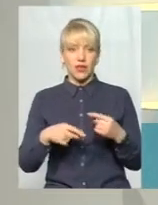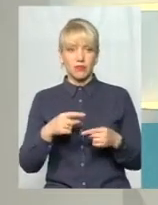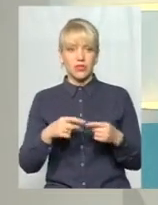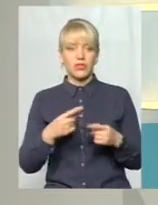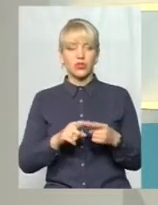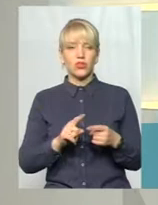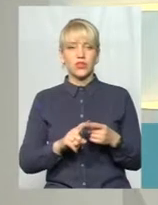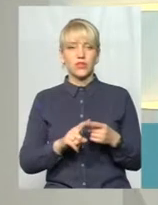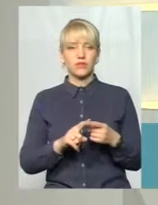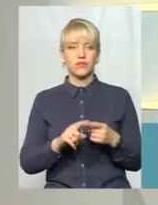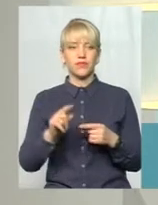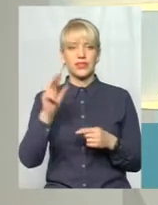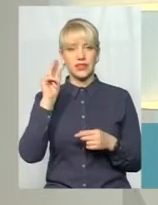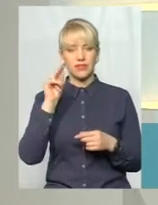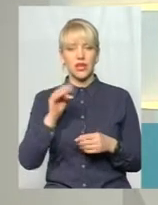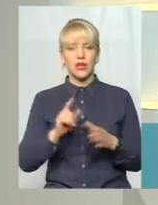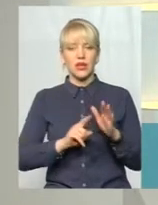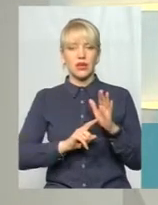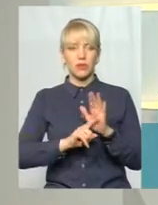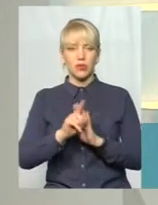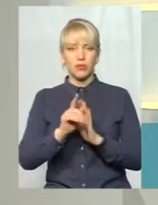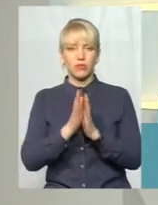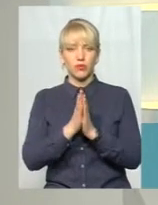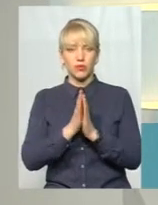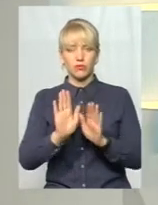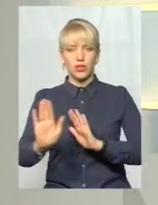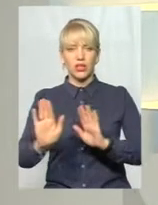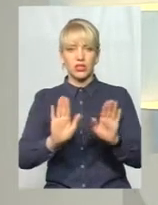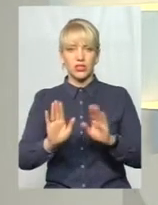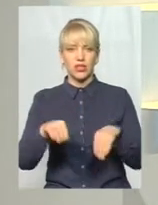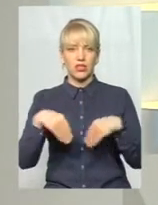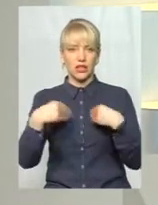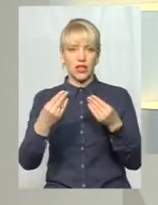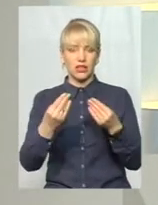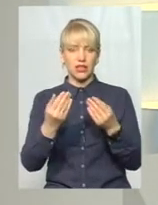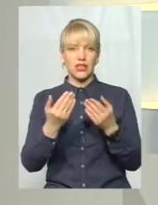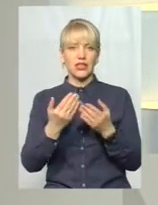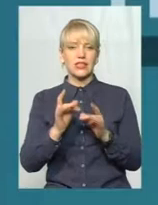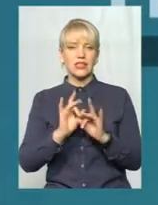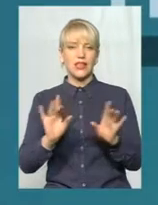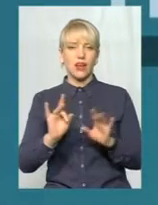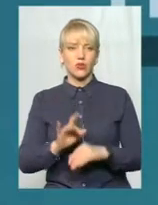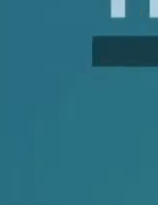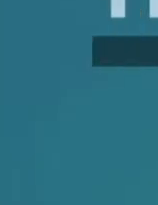у цій темі важливі. Спочатку прошу режисерів дати цитату, а потім ми її обговоримо в студії. Прошу.